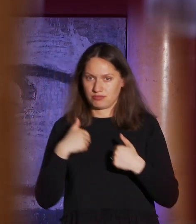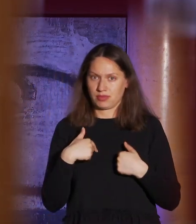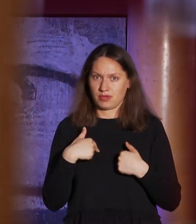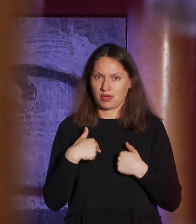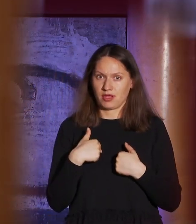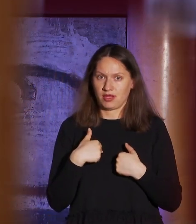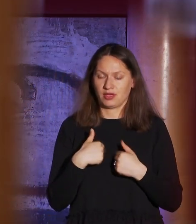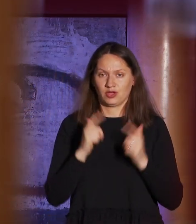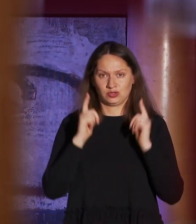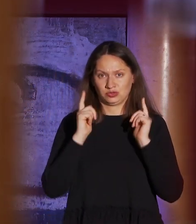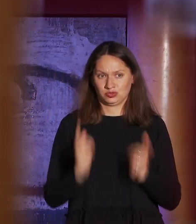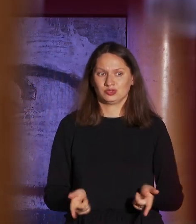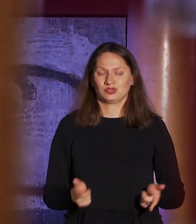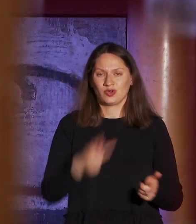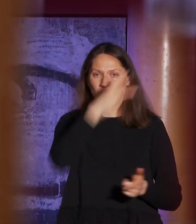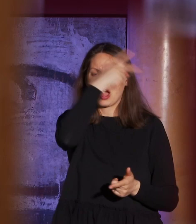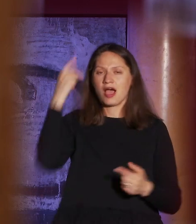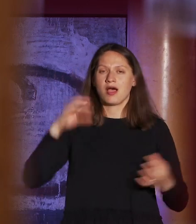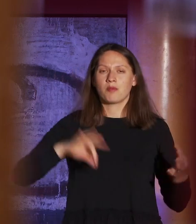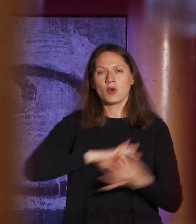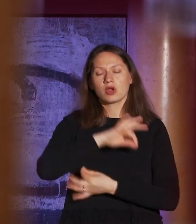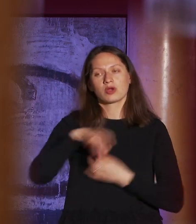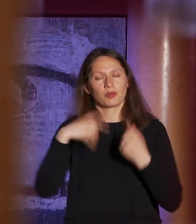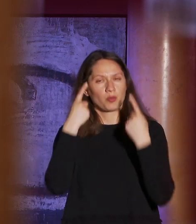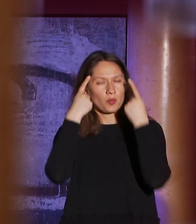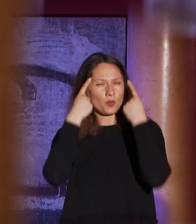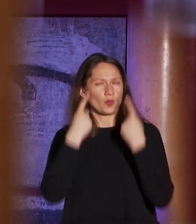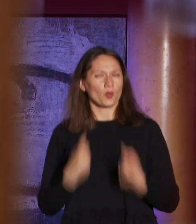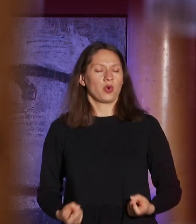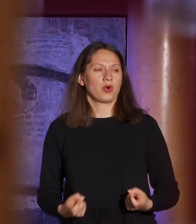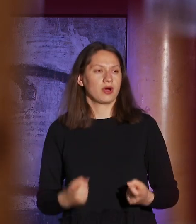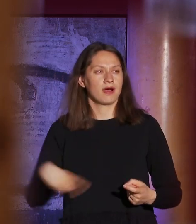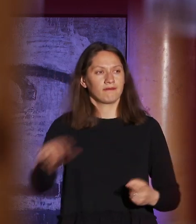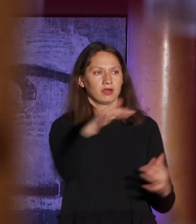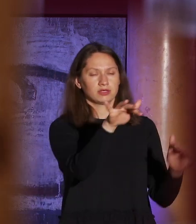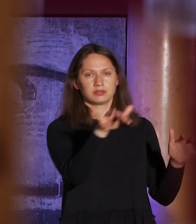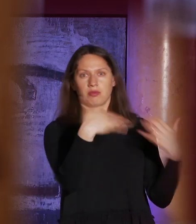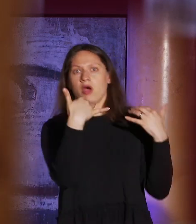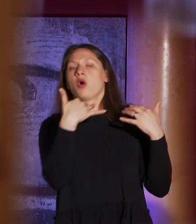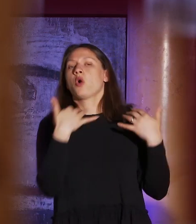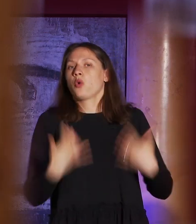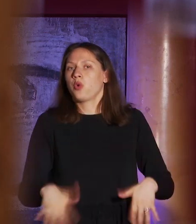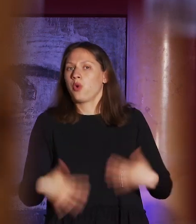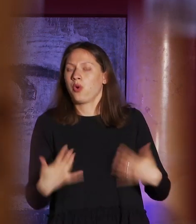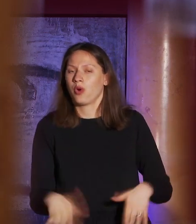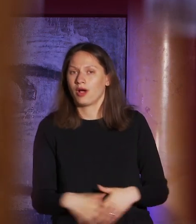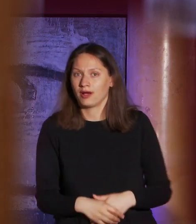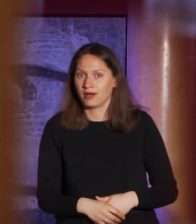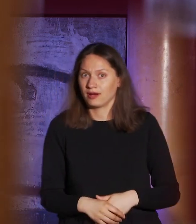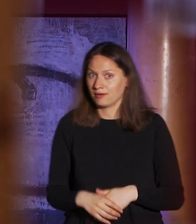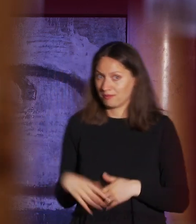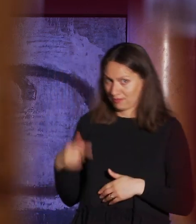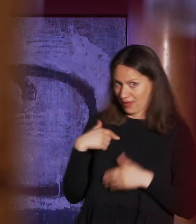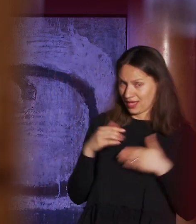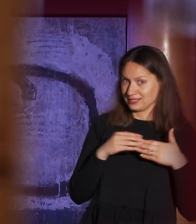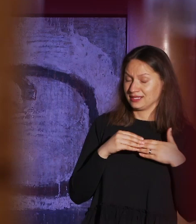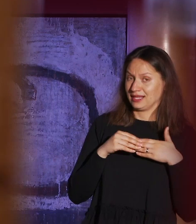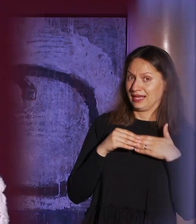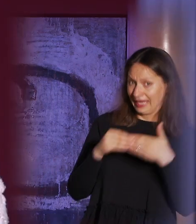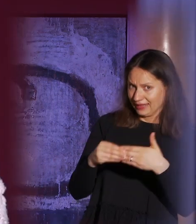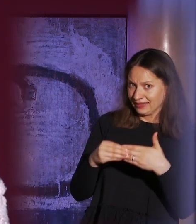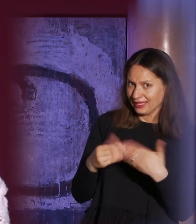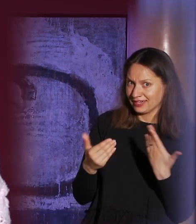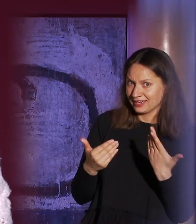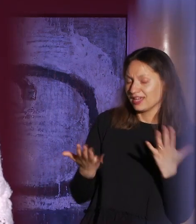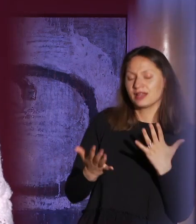stebiname savo projektais kitų šalių neregius. Nežinau, ar mene galima